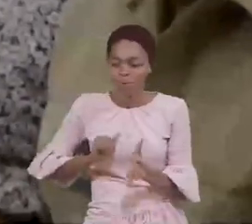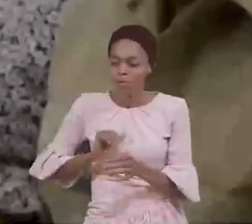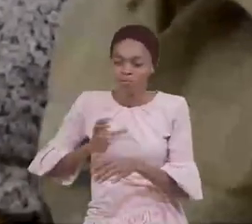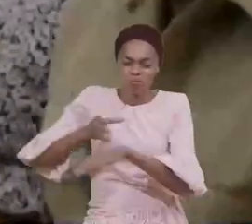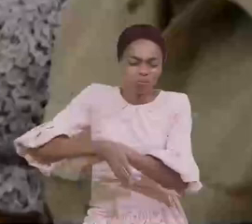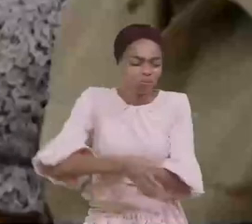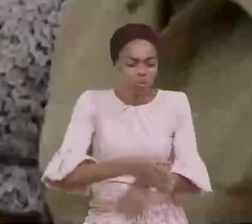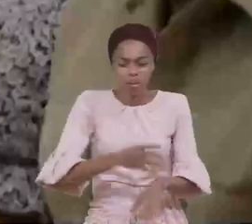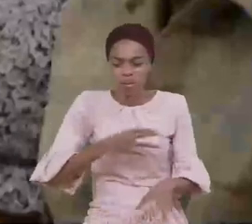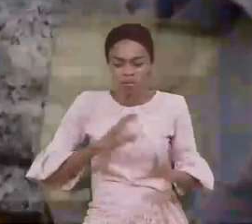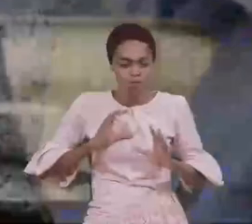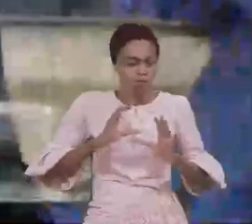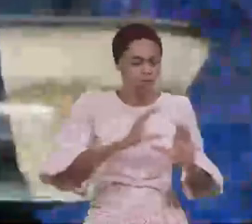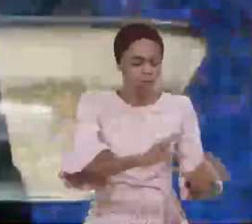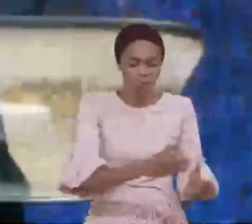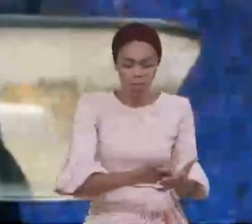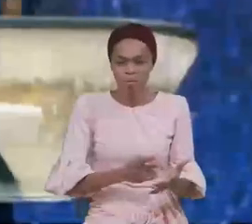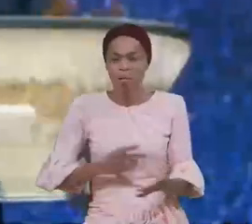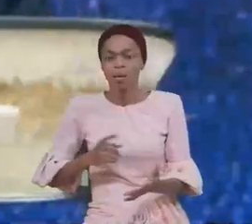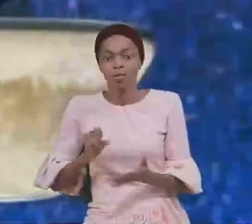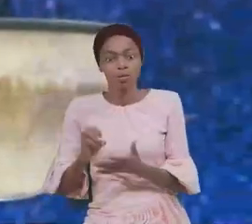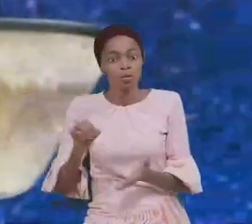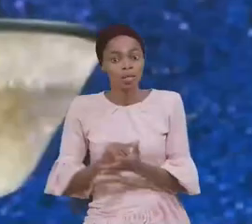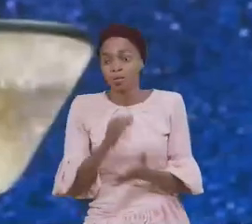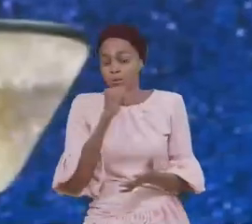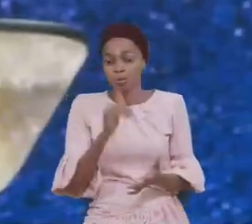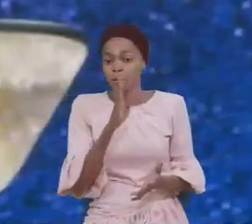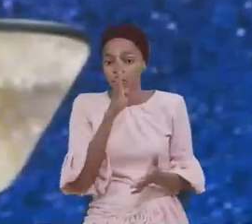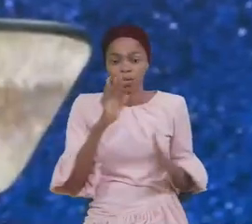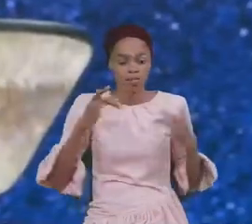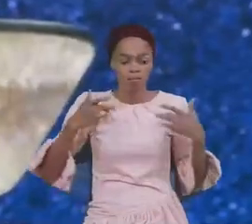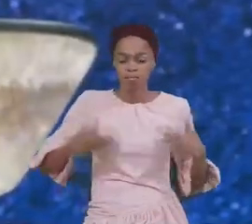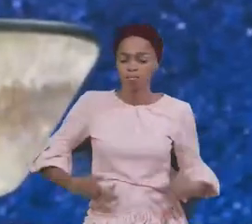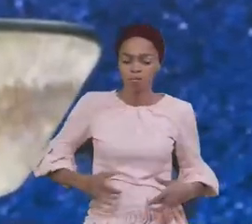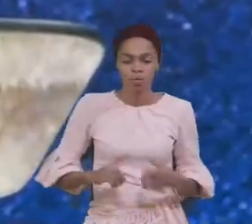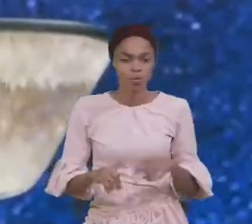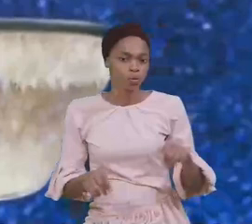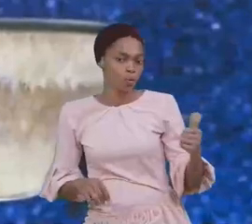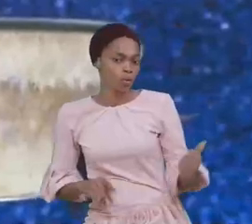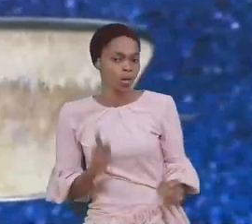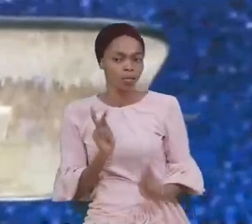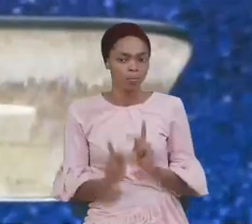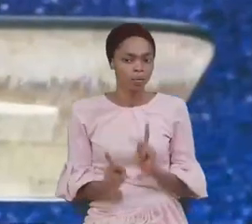de côté afin qu'il ne soit pas un découragement pour le reste des gens.